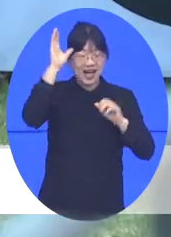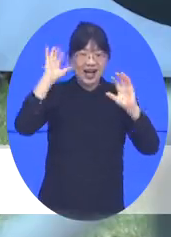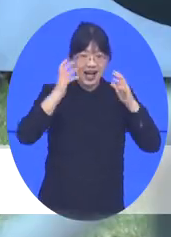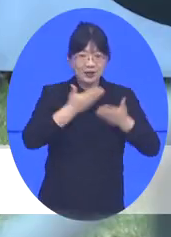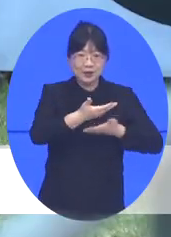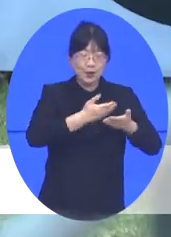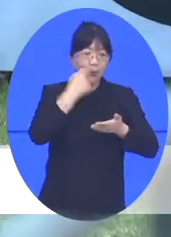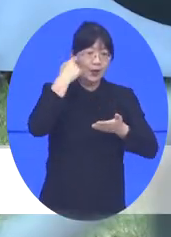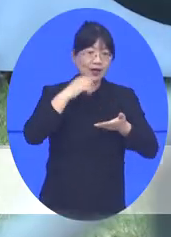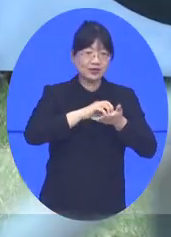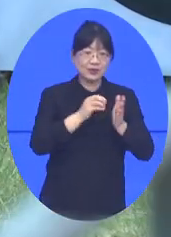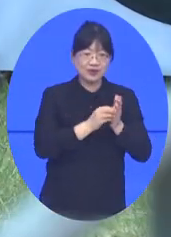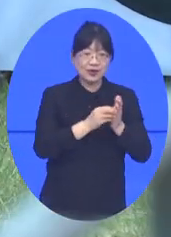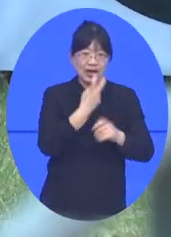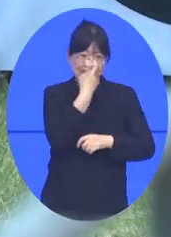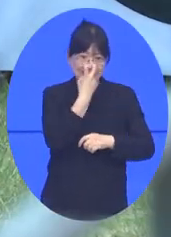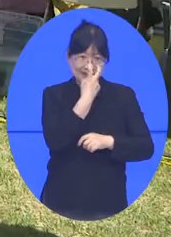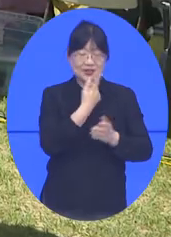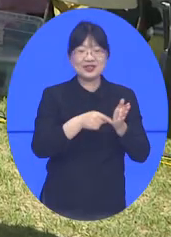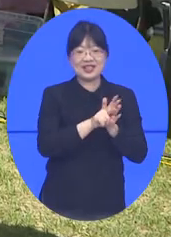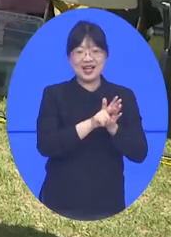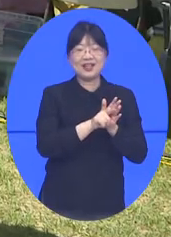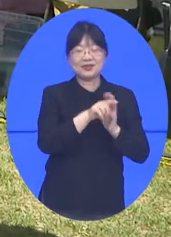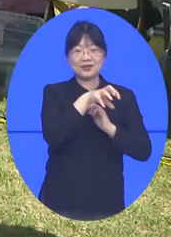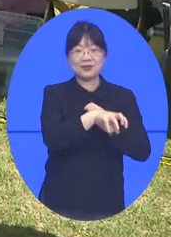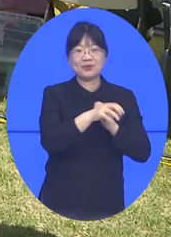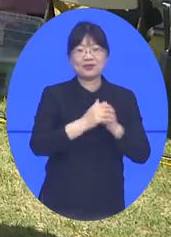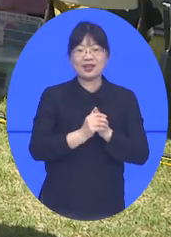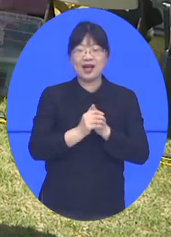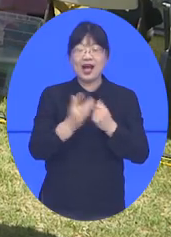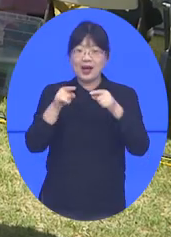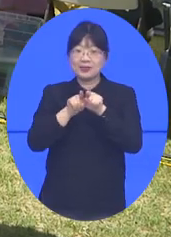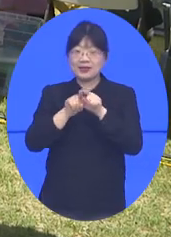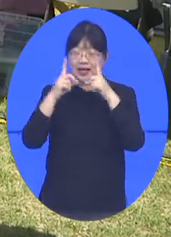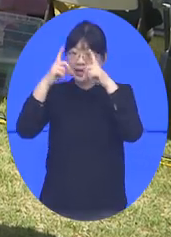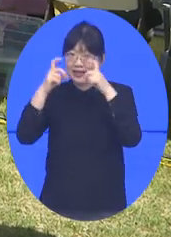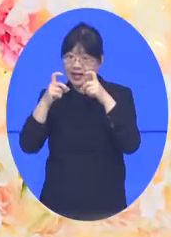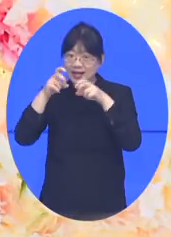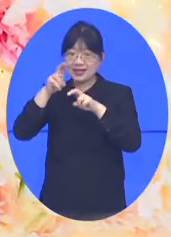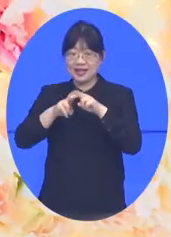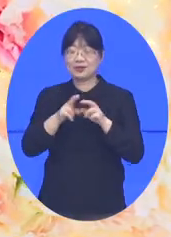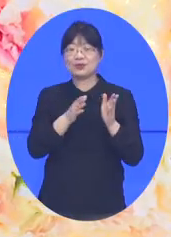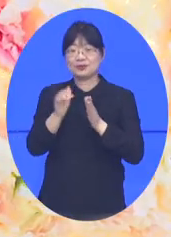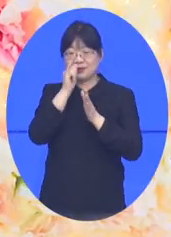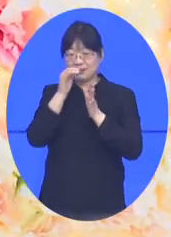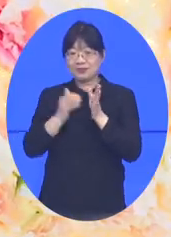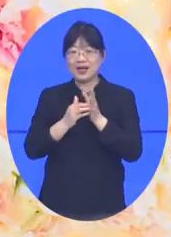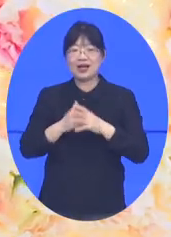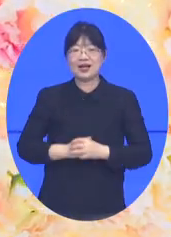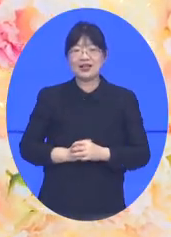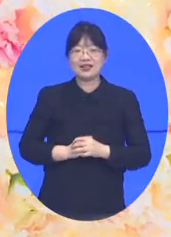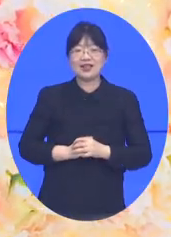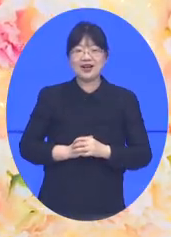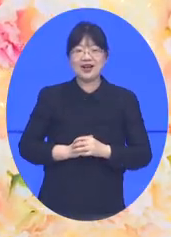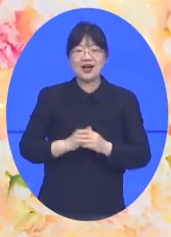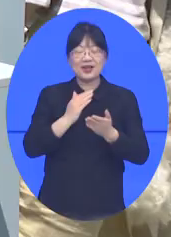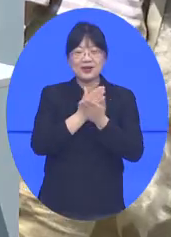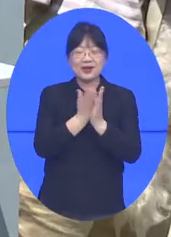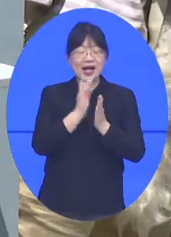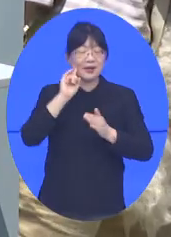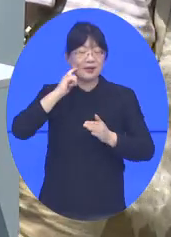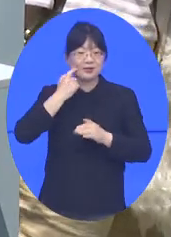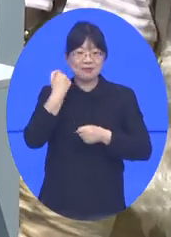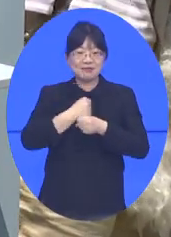강아지와의 교감도를 확인하기 위한 놀이부스입니다. 반려동물과 가족 사진을 찍을 수 있는 코너도 마련됐습니다. 아기자기하게 꾸며진